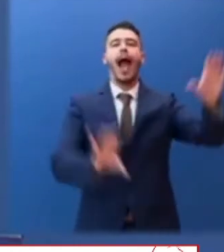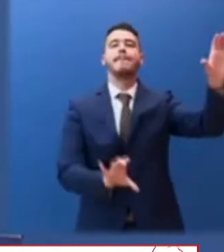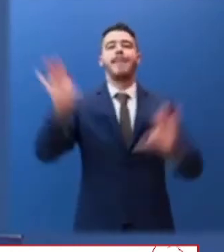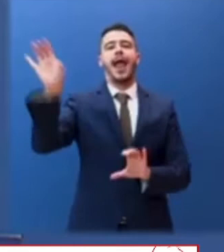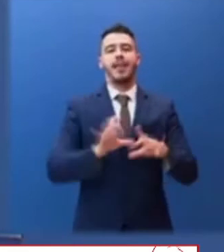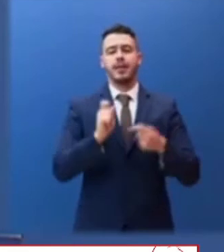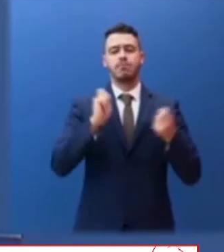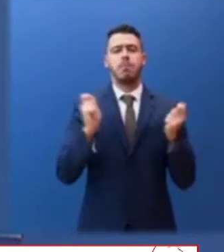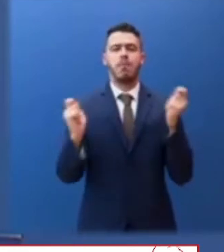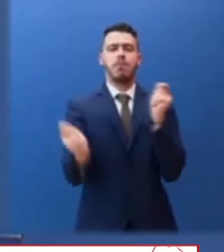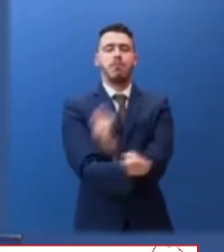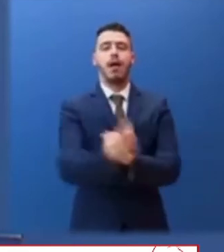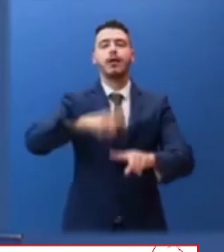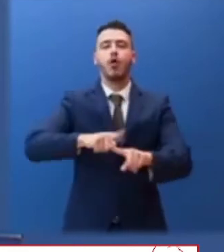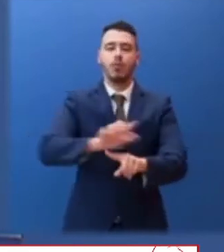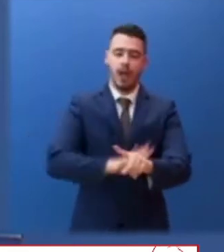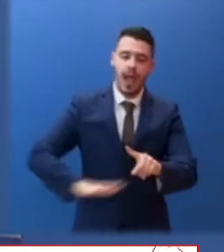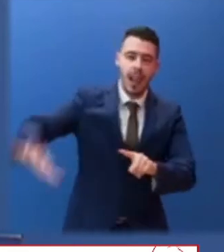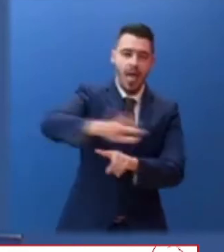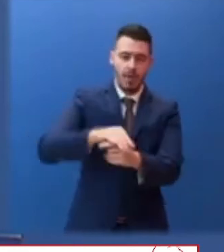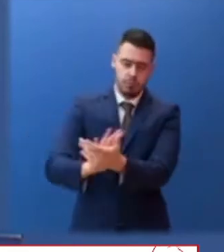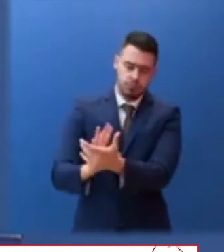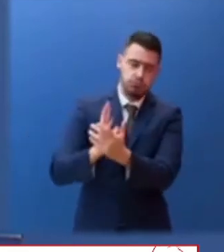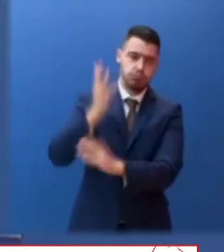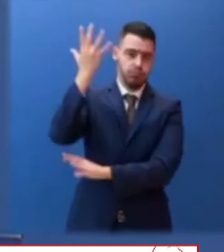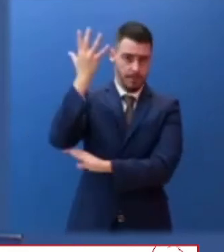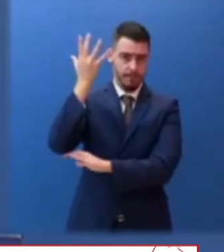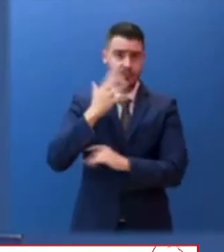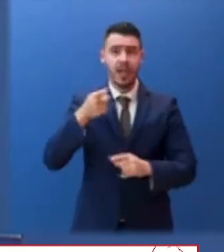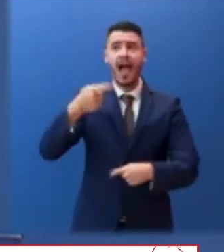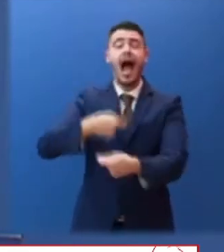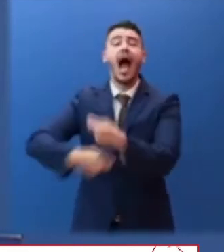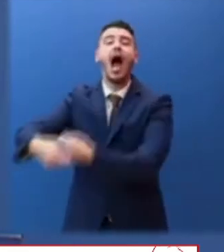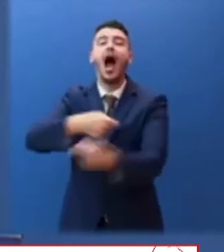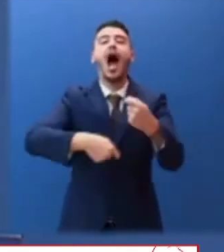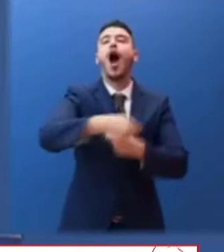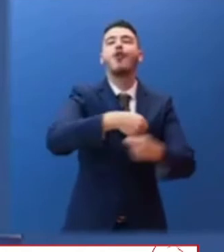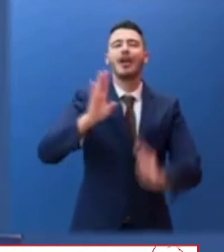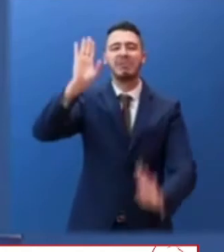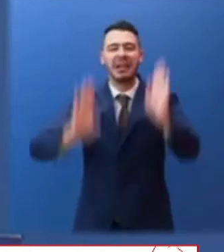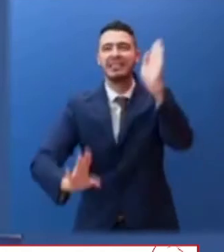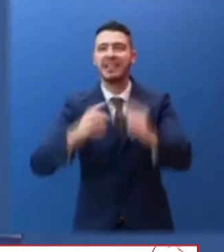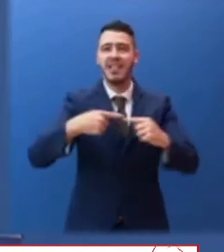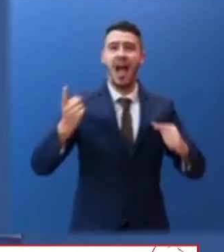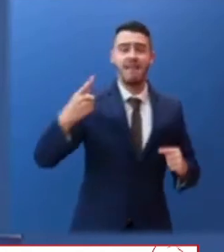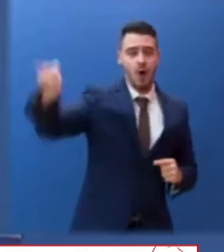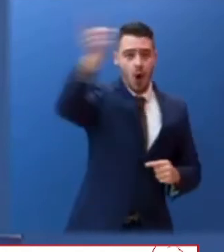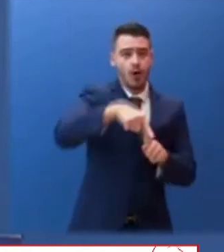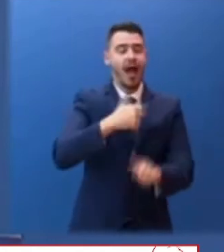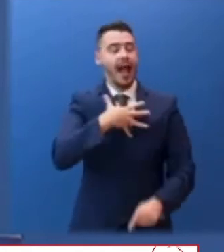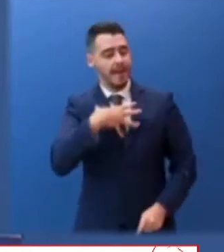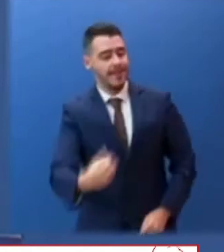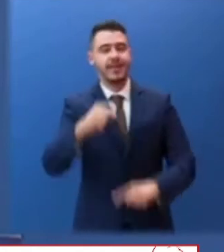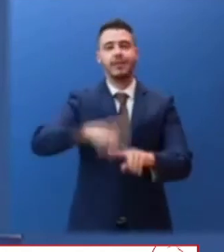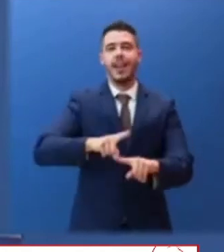της οικονομίας και της χώρας γενικότερα. Οι αγορές δίνουν ψήφο εμπιστοσύνη στην οικονομία μας, γεγονός που αποδεικνύεται έμπρακτα από τις